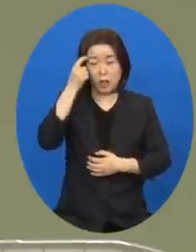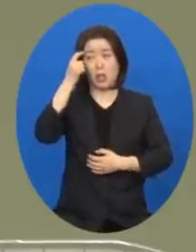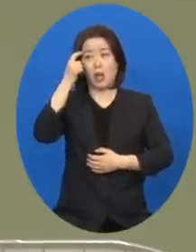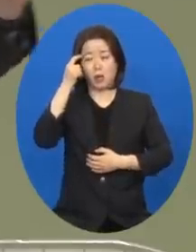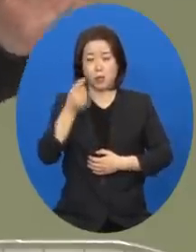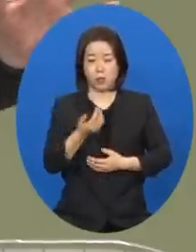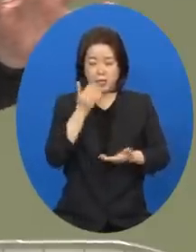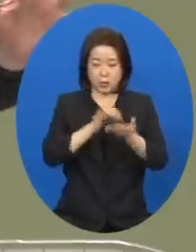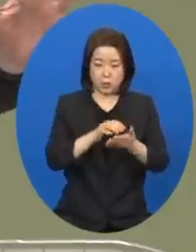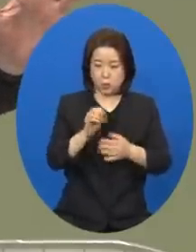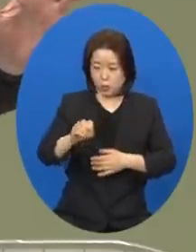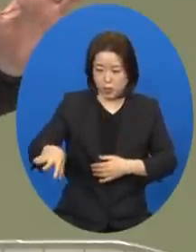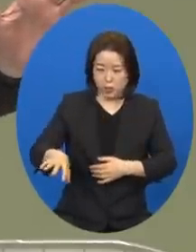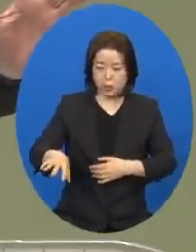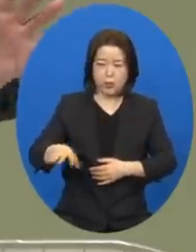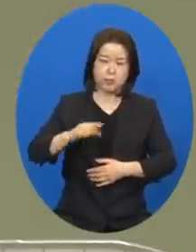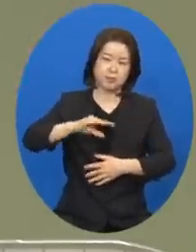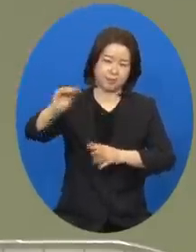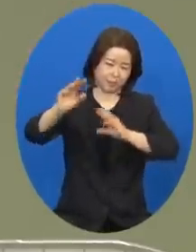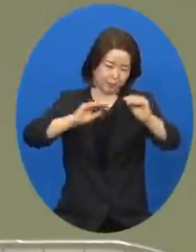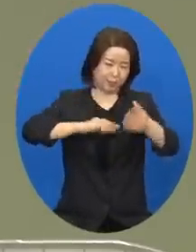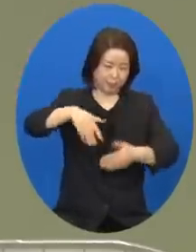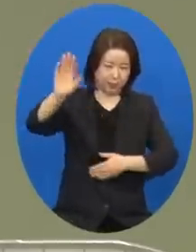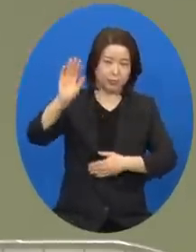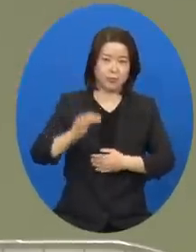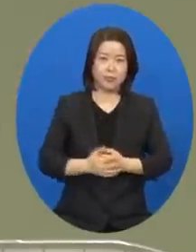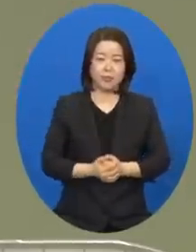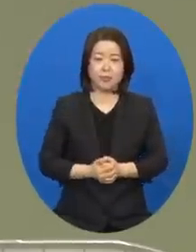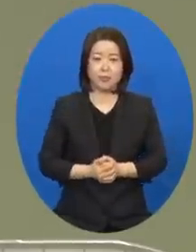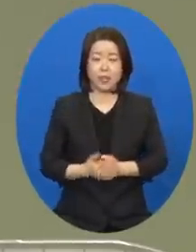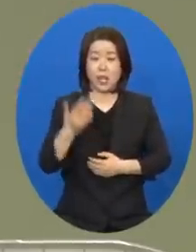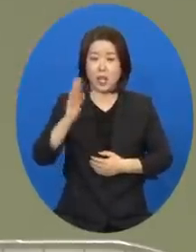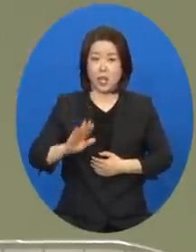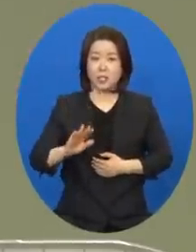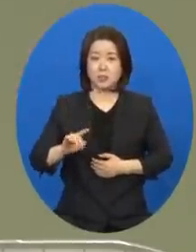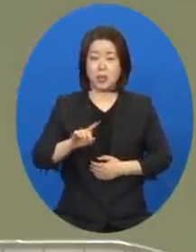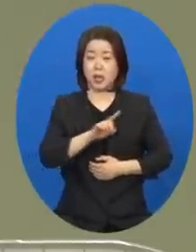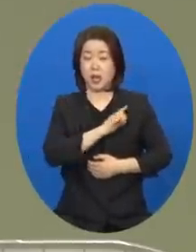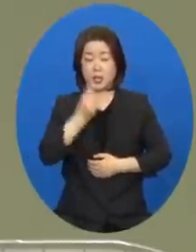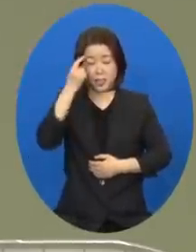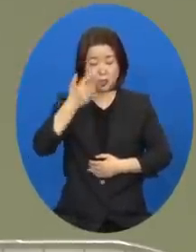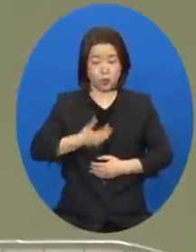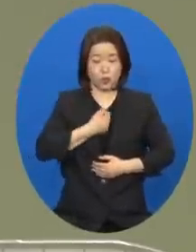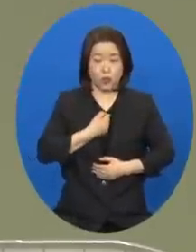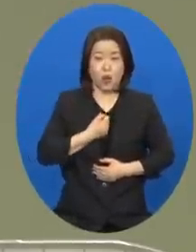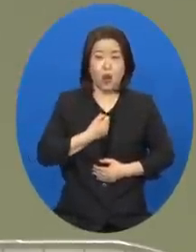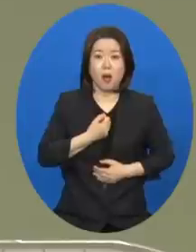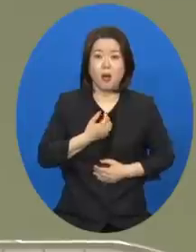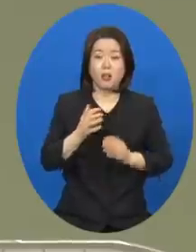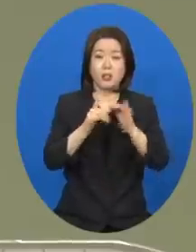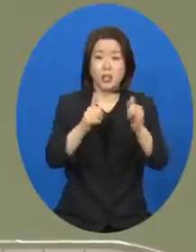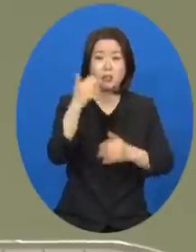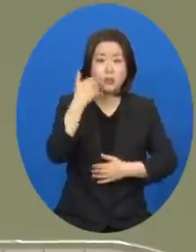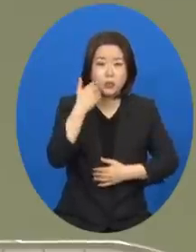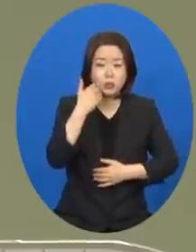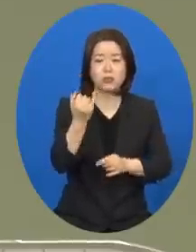내려놓고 가버렸다는 거잖아요. 그러나 가장 충격을 받은 사람은 그 여인이었을 거예요.